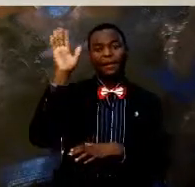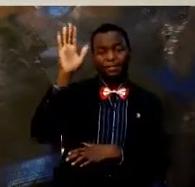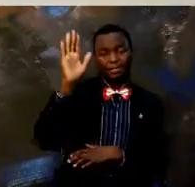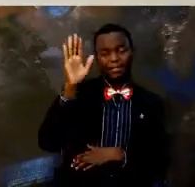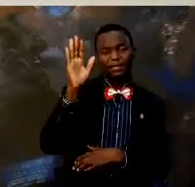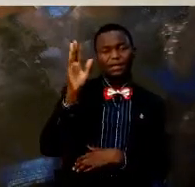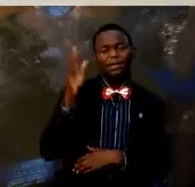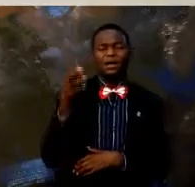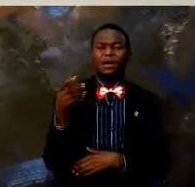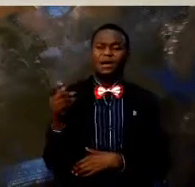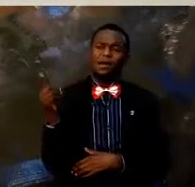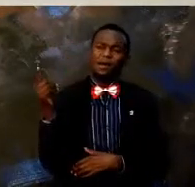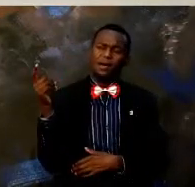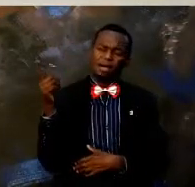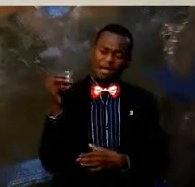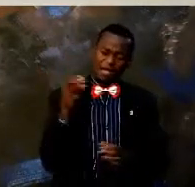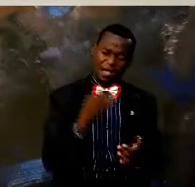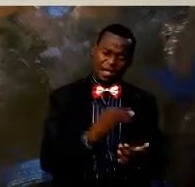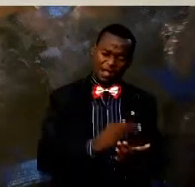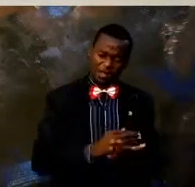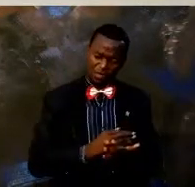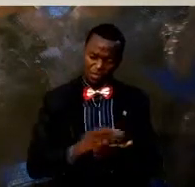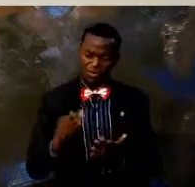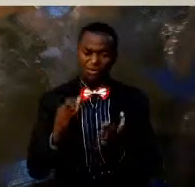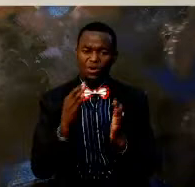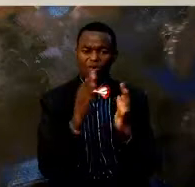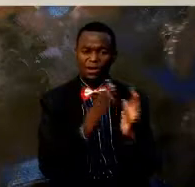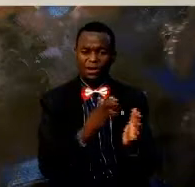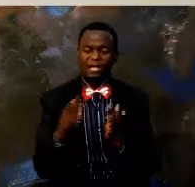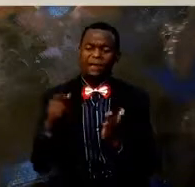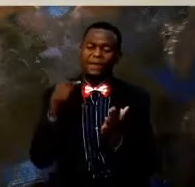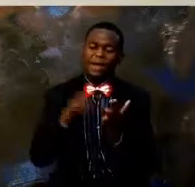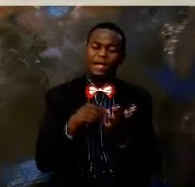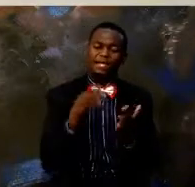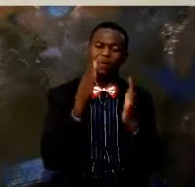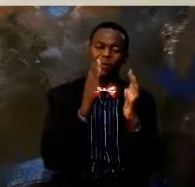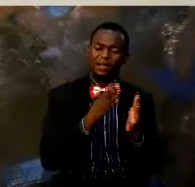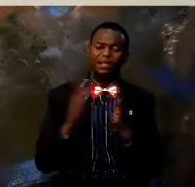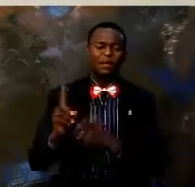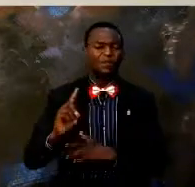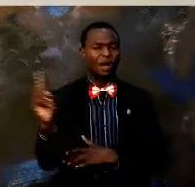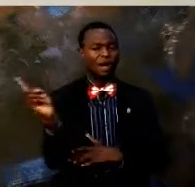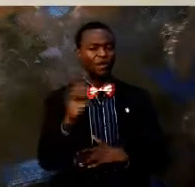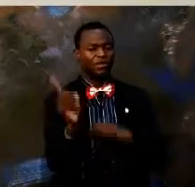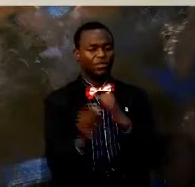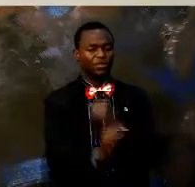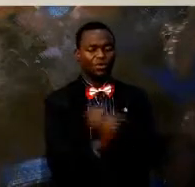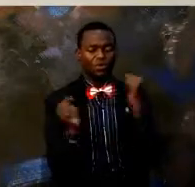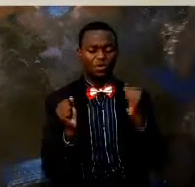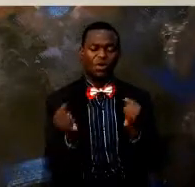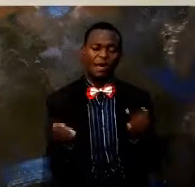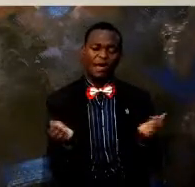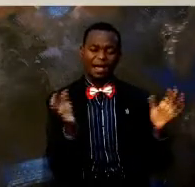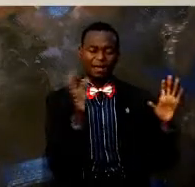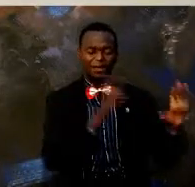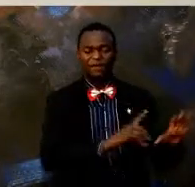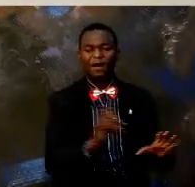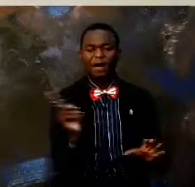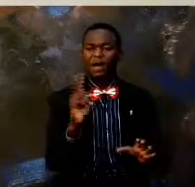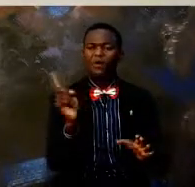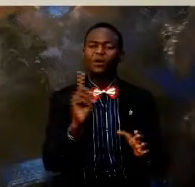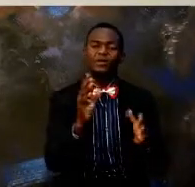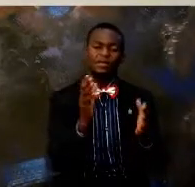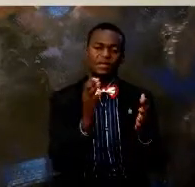kuangalia. Akamuondoa mwanadamu, maana mwanadamu hawezi kujiokoa, maana akifa hawezi